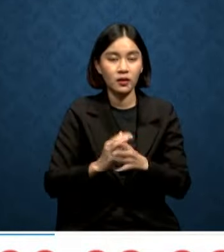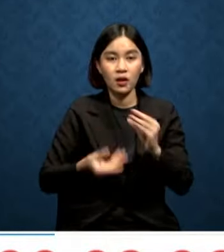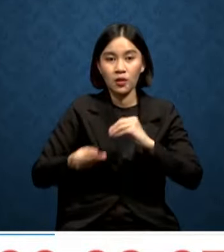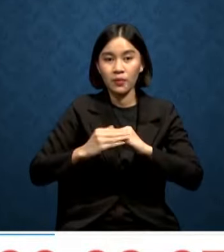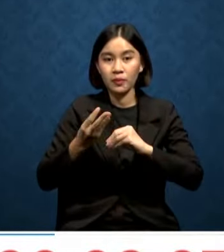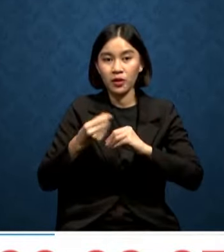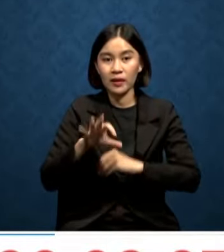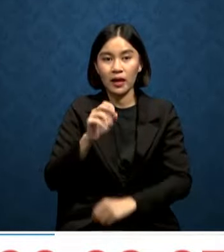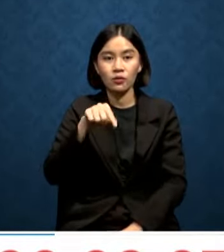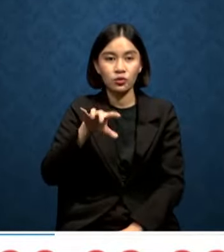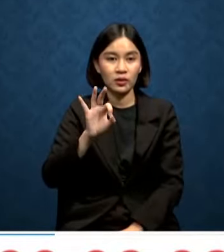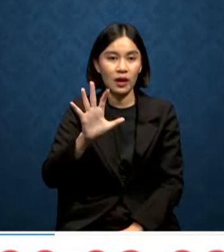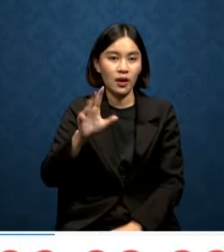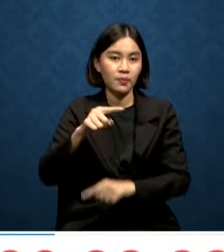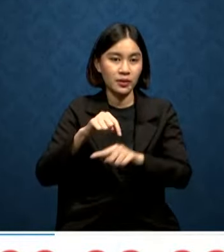ขึ้นมา